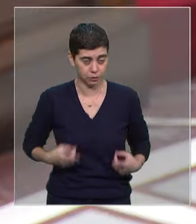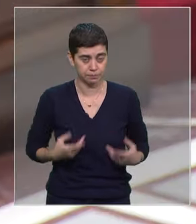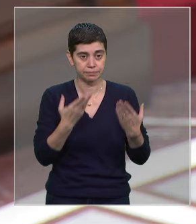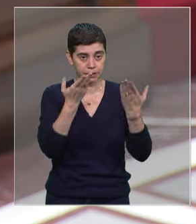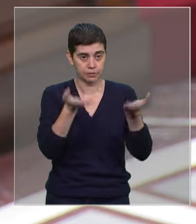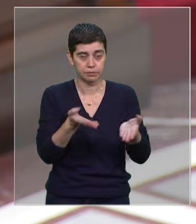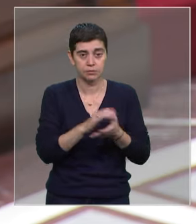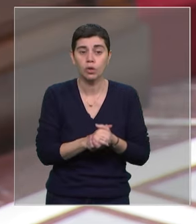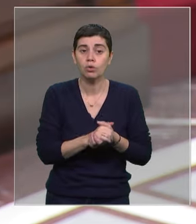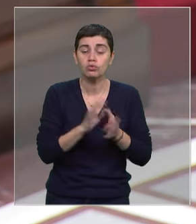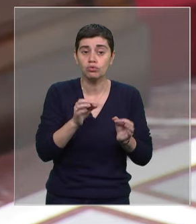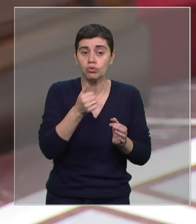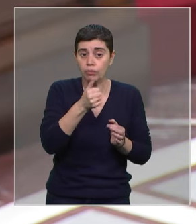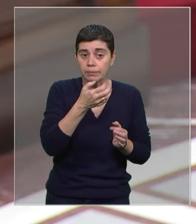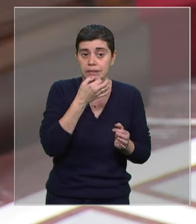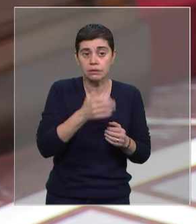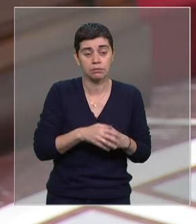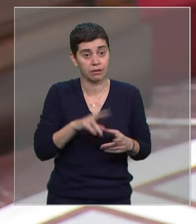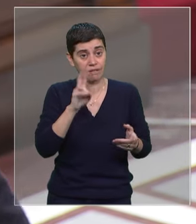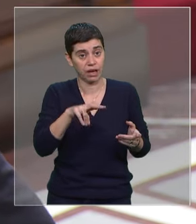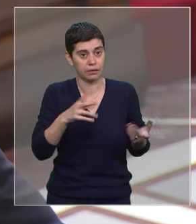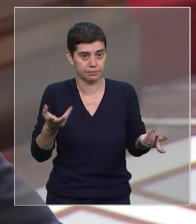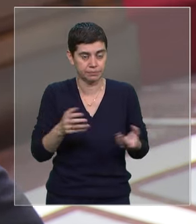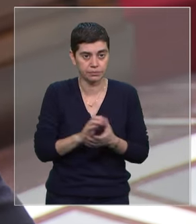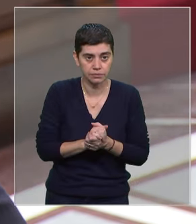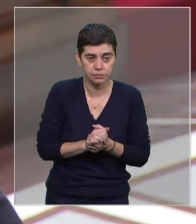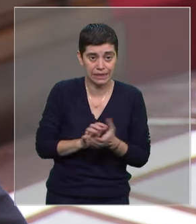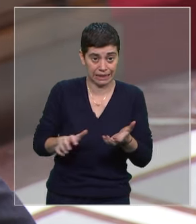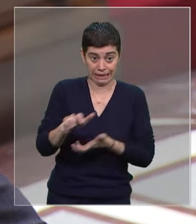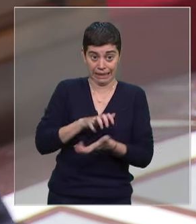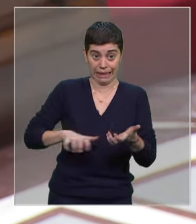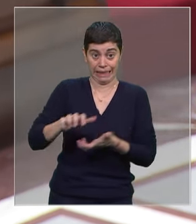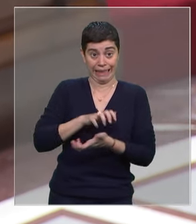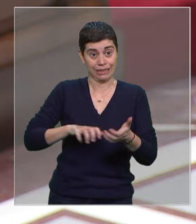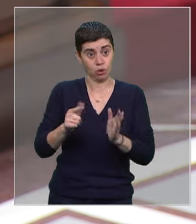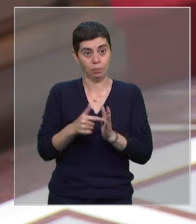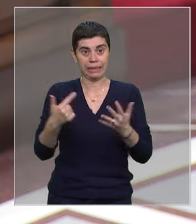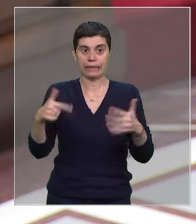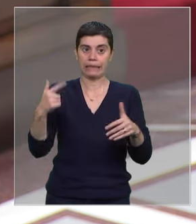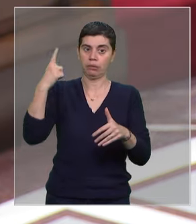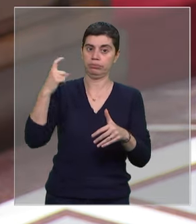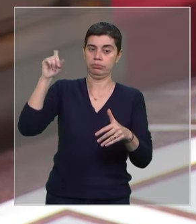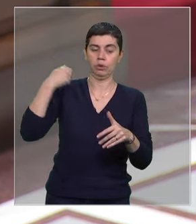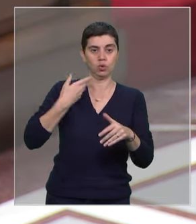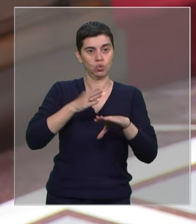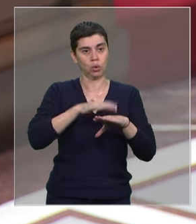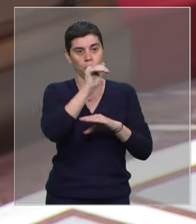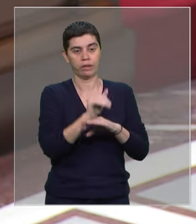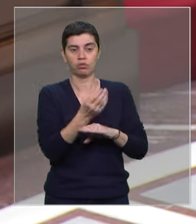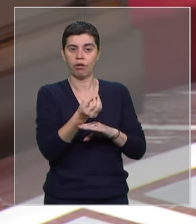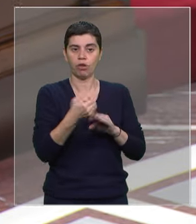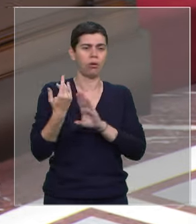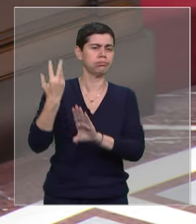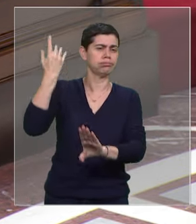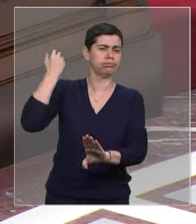Maximi. Vous l'avez dit, nous ne vous avons pas attendu pour mesurer l'étendue de la crise qui ne date pas de 2017 sur la protection de l'enfance. Vous l'avez